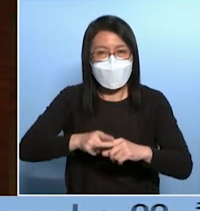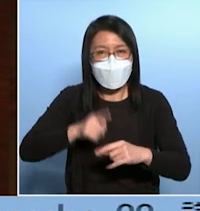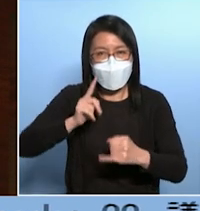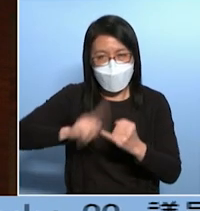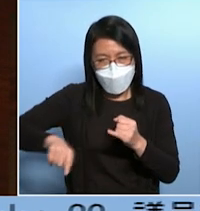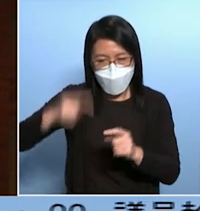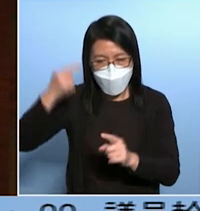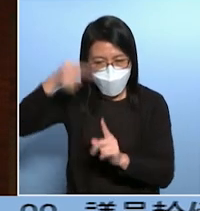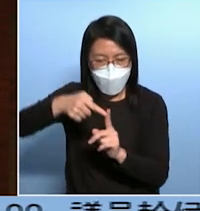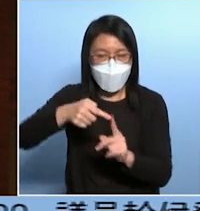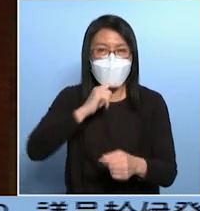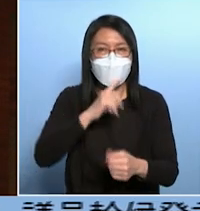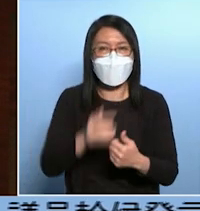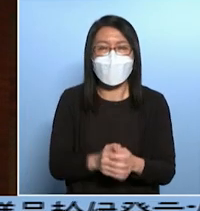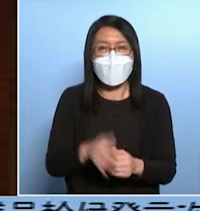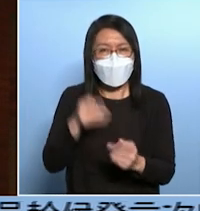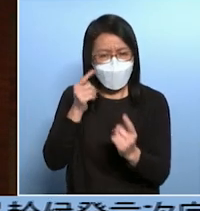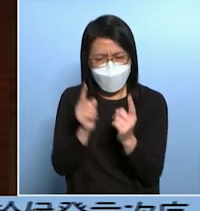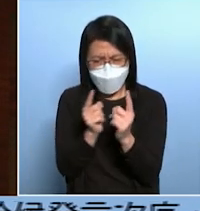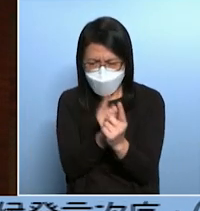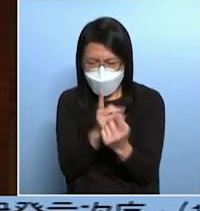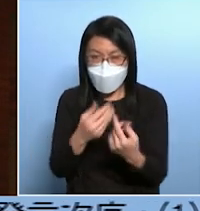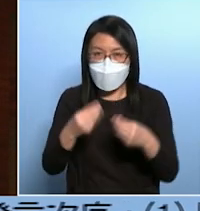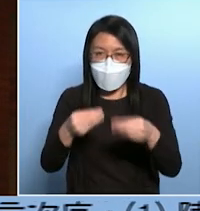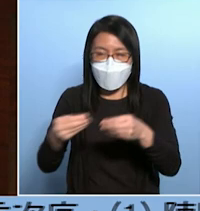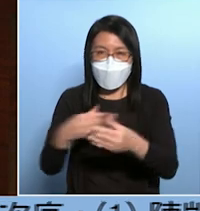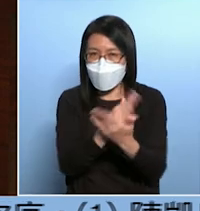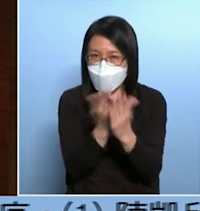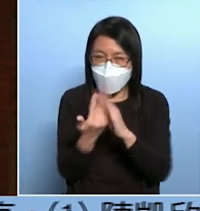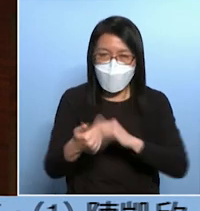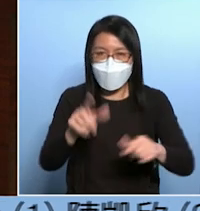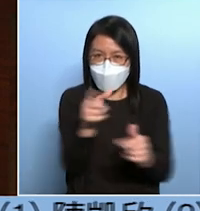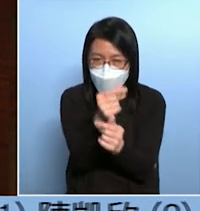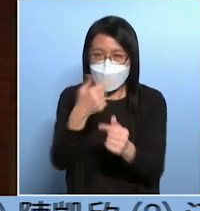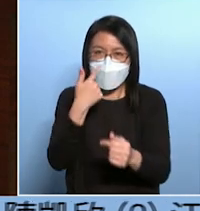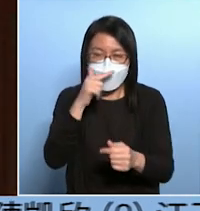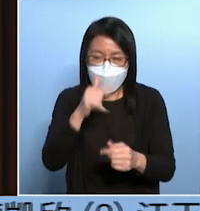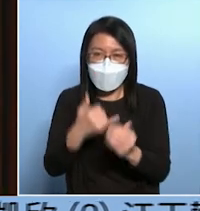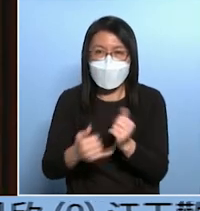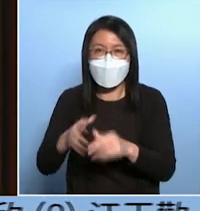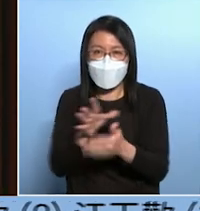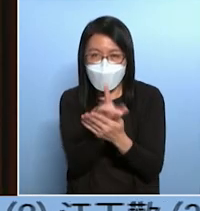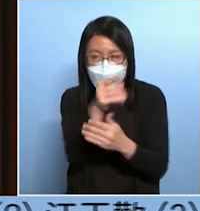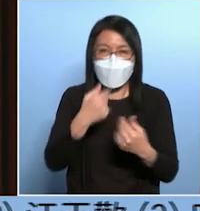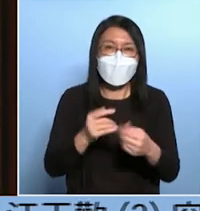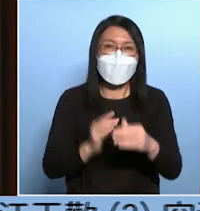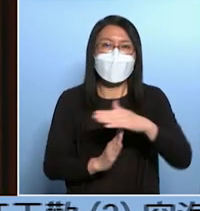標的原則，對症下藥，促進教育多元化，完善新一代的專業和事業的發展階梯。